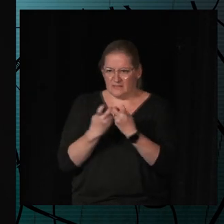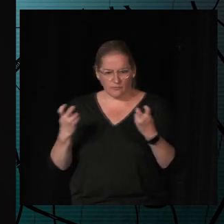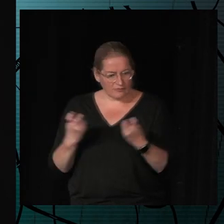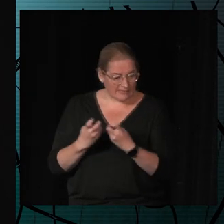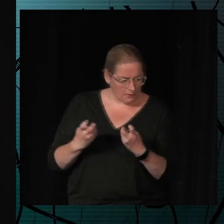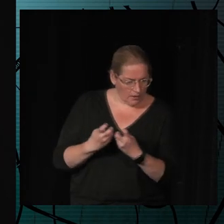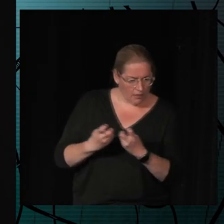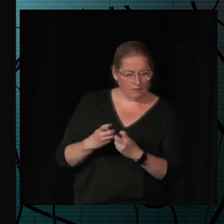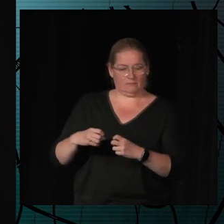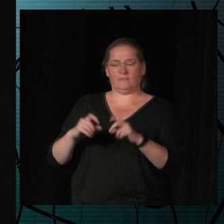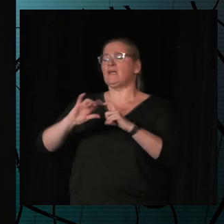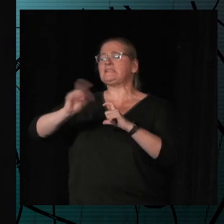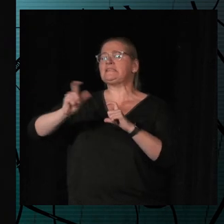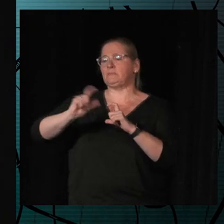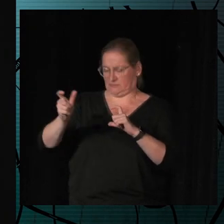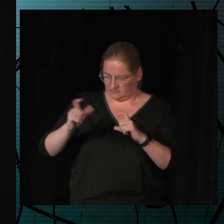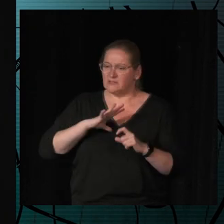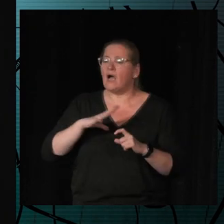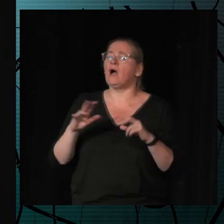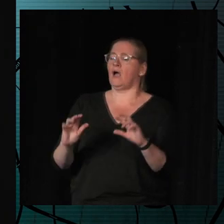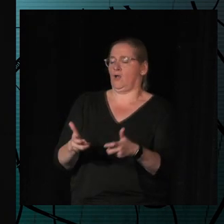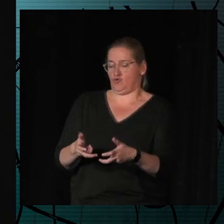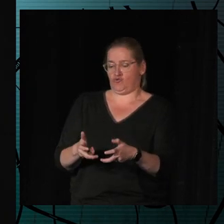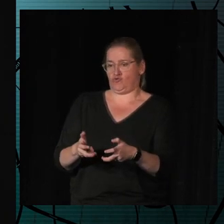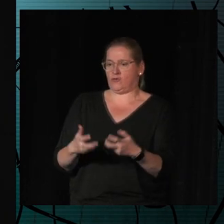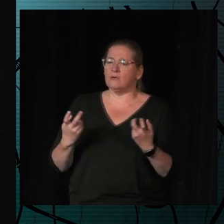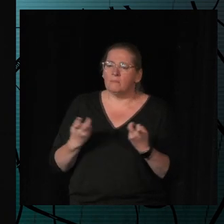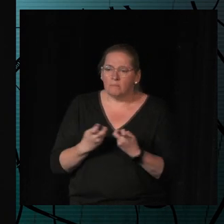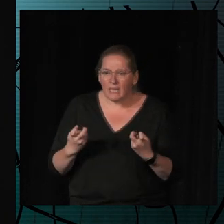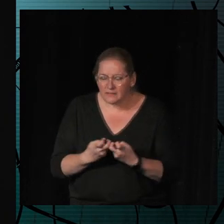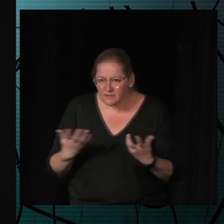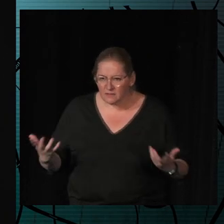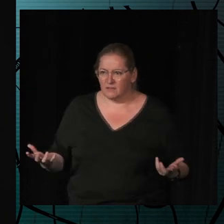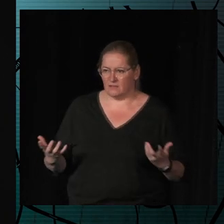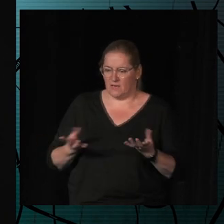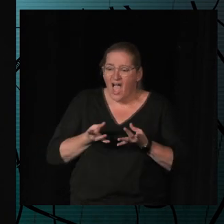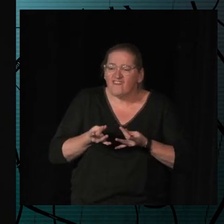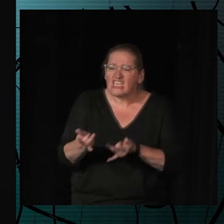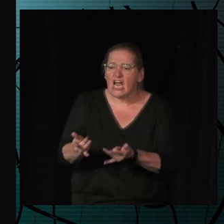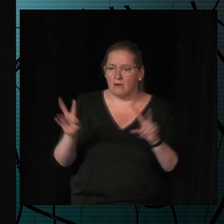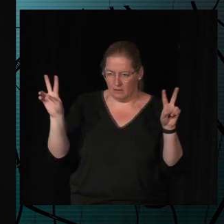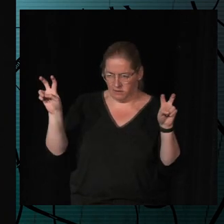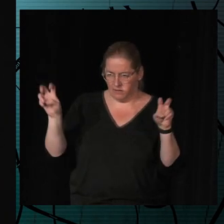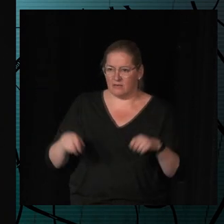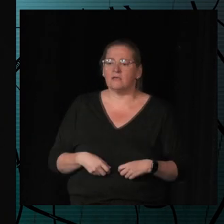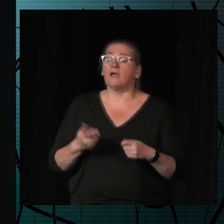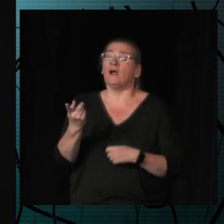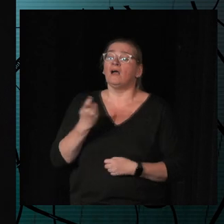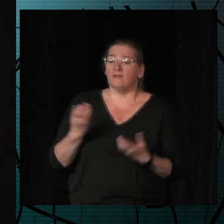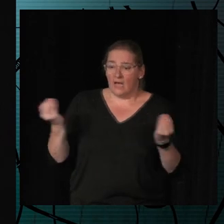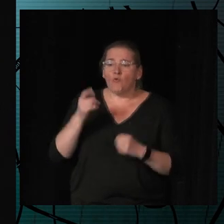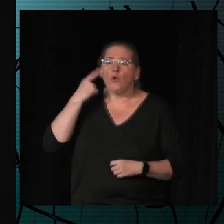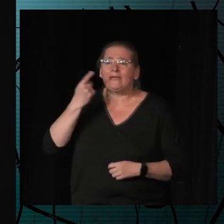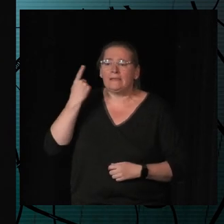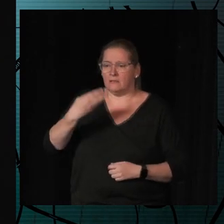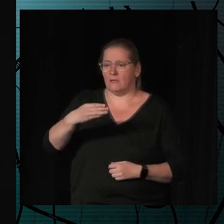des jeux qui sont vraiment extrêmement étonnants par leur cadre et je pensais juste rapidement à l'exemple du du jeu fragile fragile qui est un jeu mongole c'est le tout premier jeu